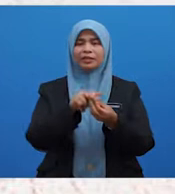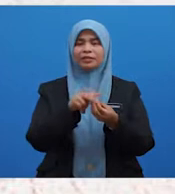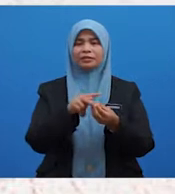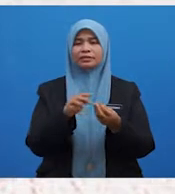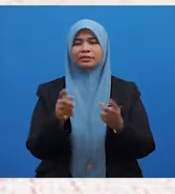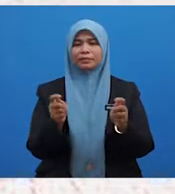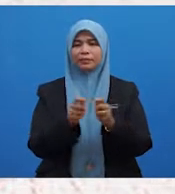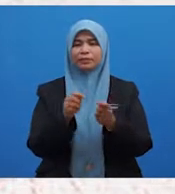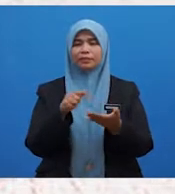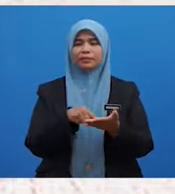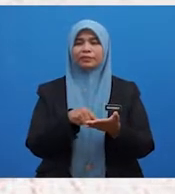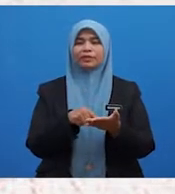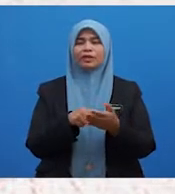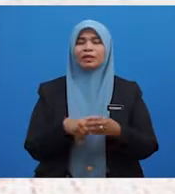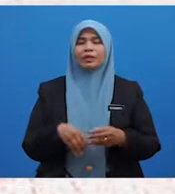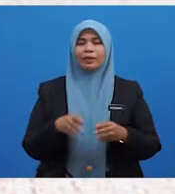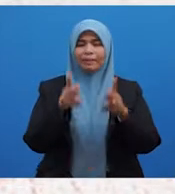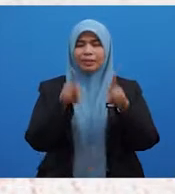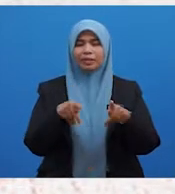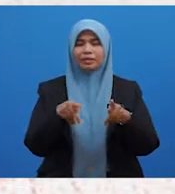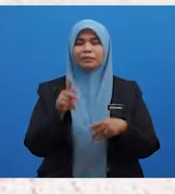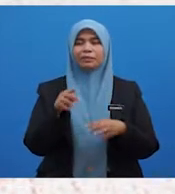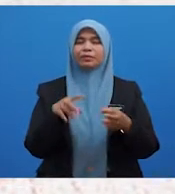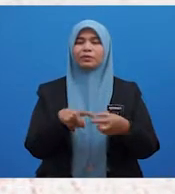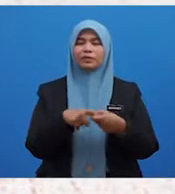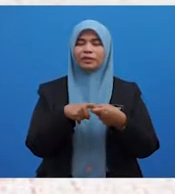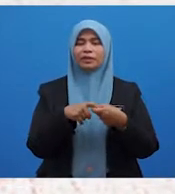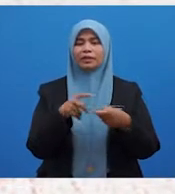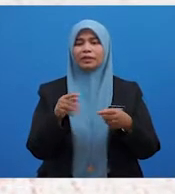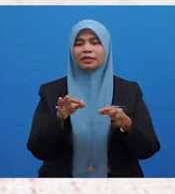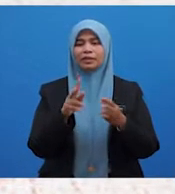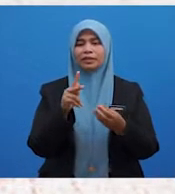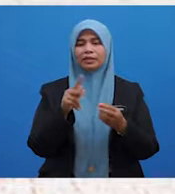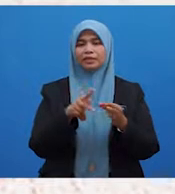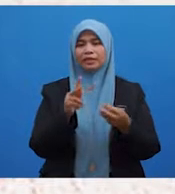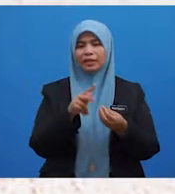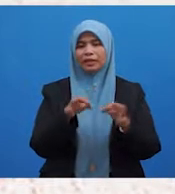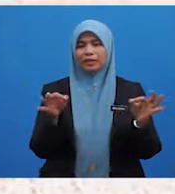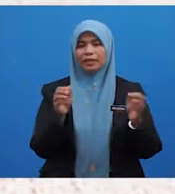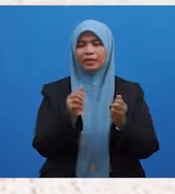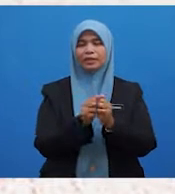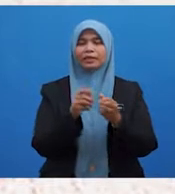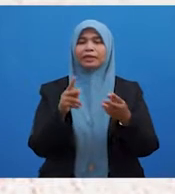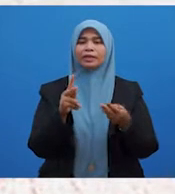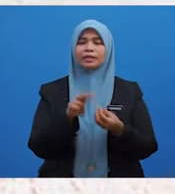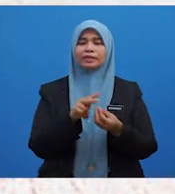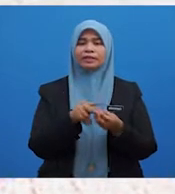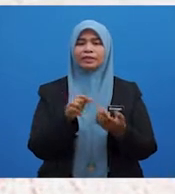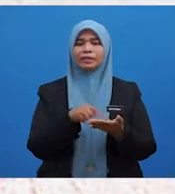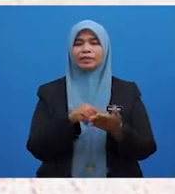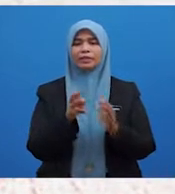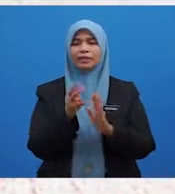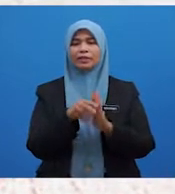seperti ini. Pelajar perlu mengaitkan ayat kesan ini dengan